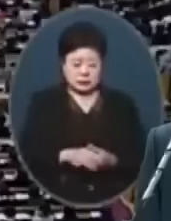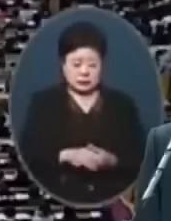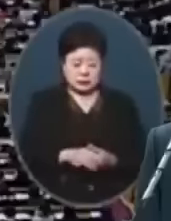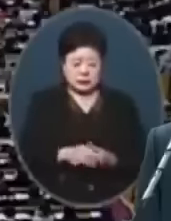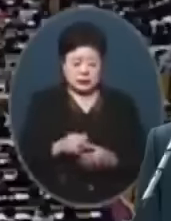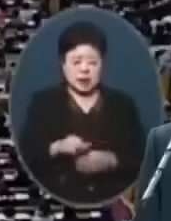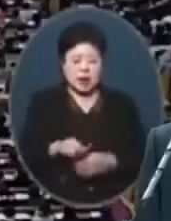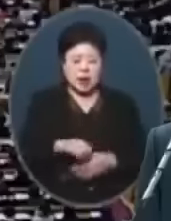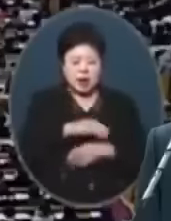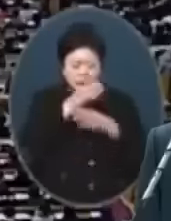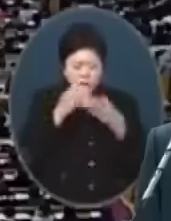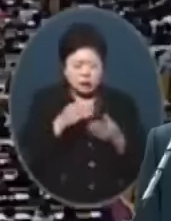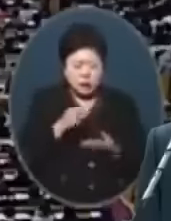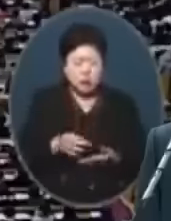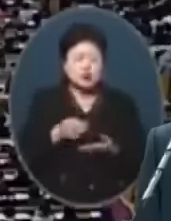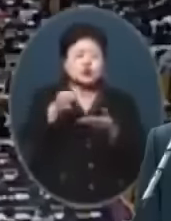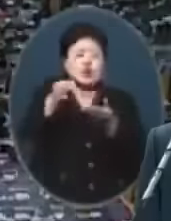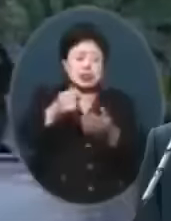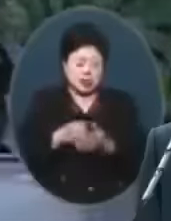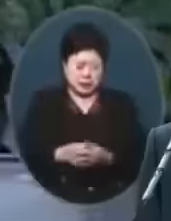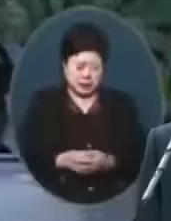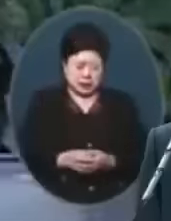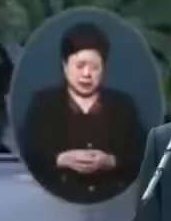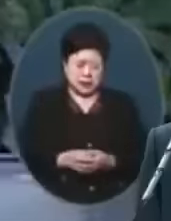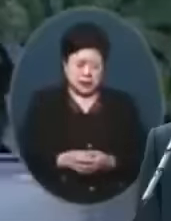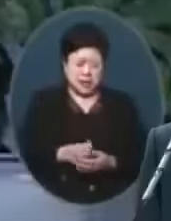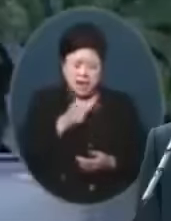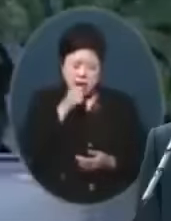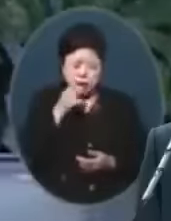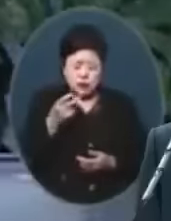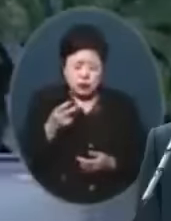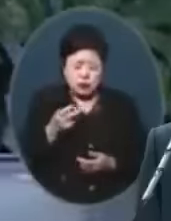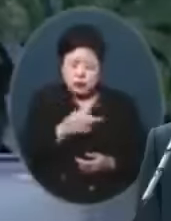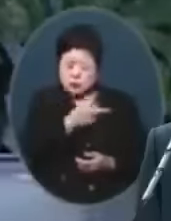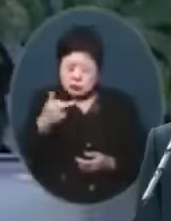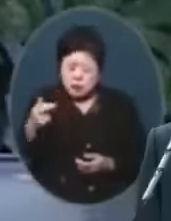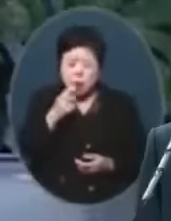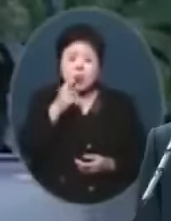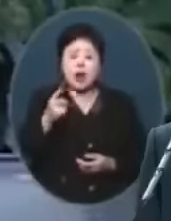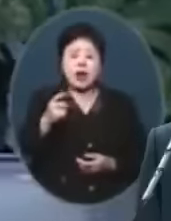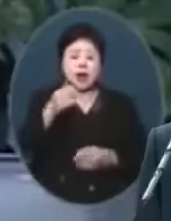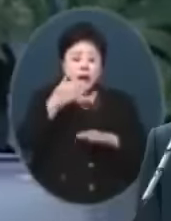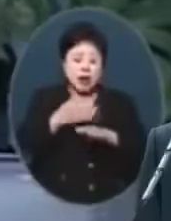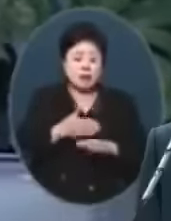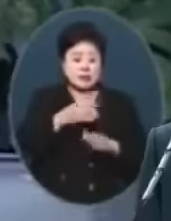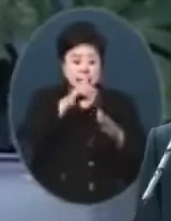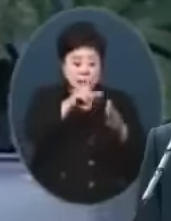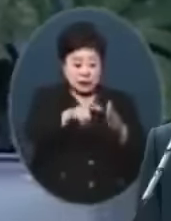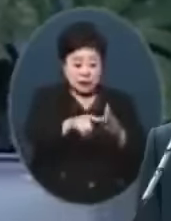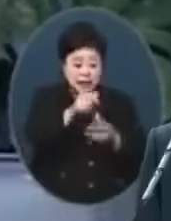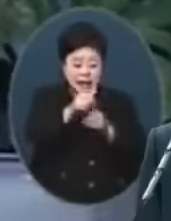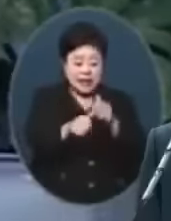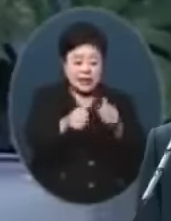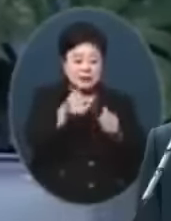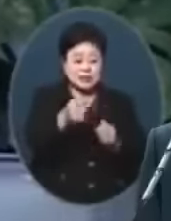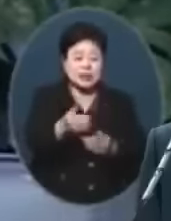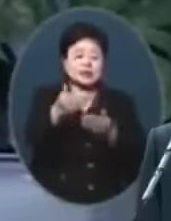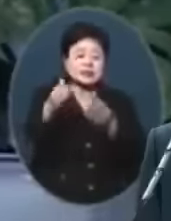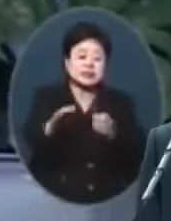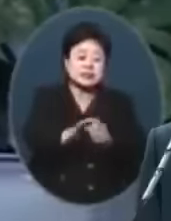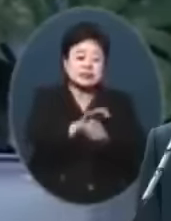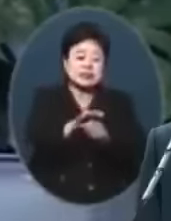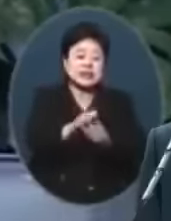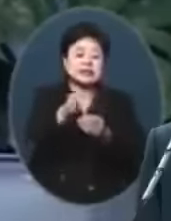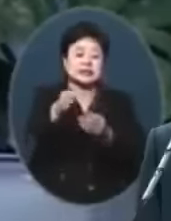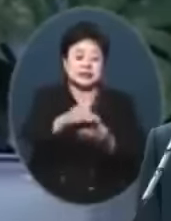넣는 그 재물은 큰 재물이었었습니다. 감사절에는 우리는 하나님께 우리의 사랑을